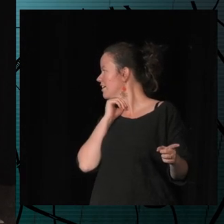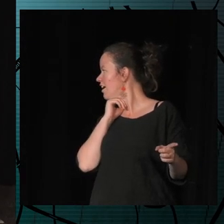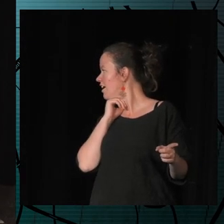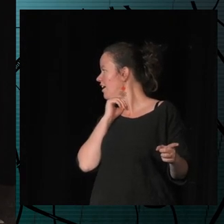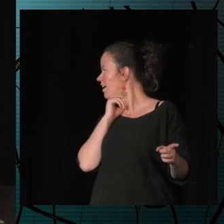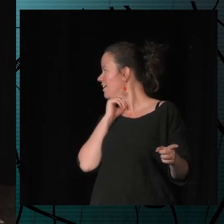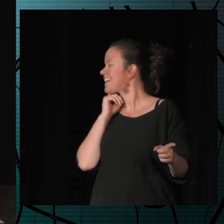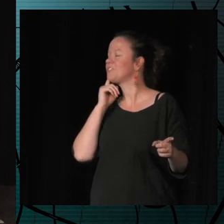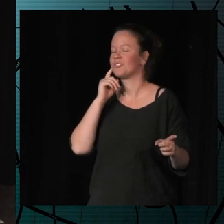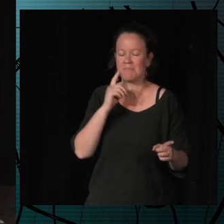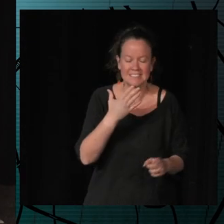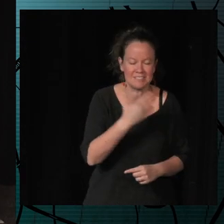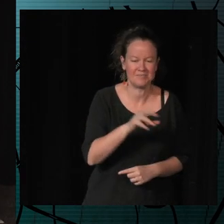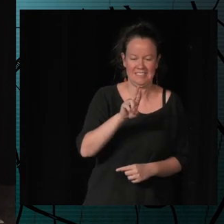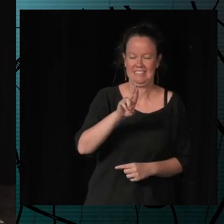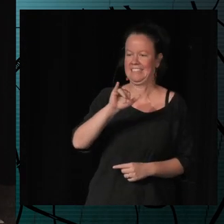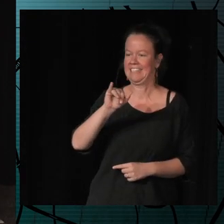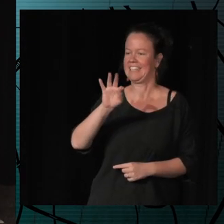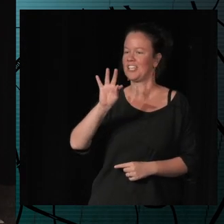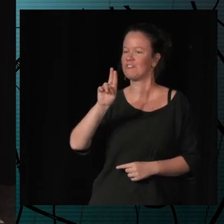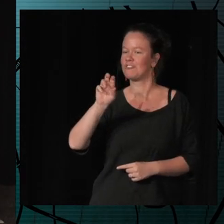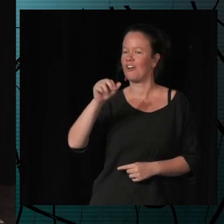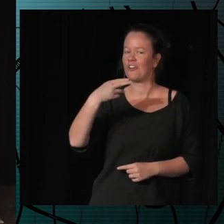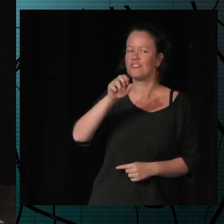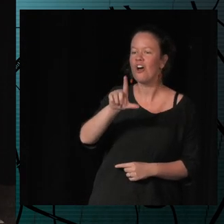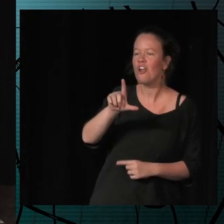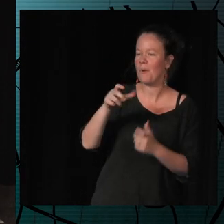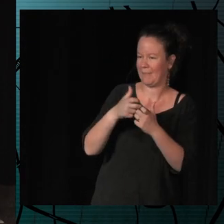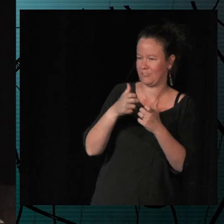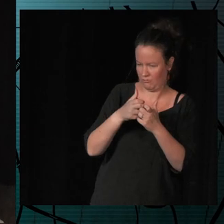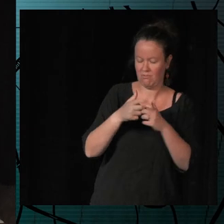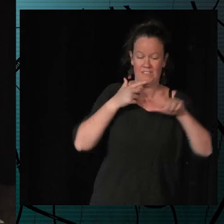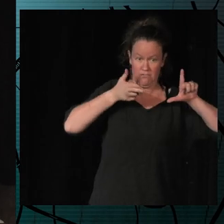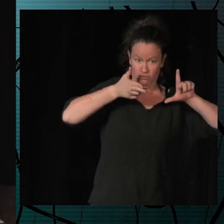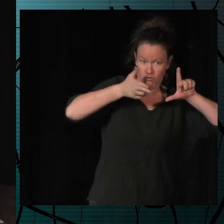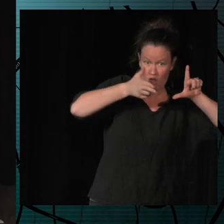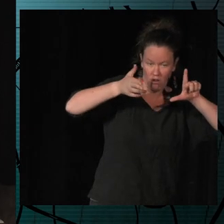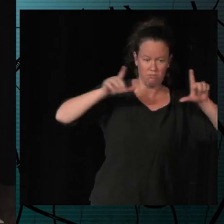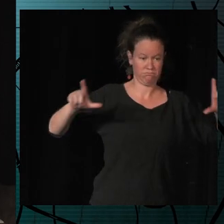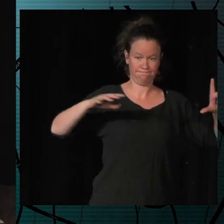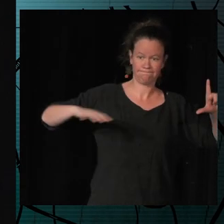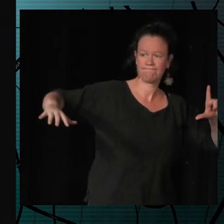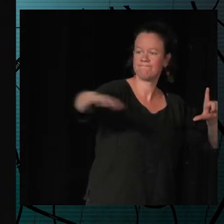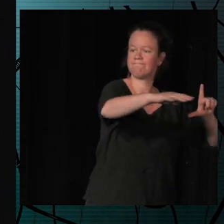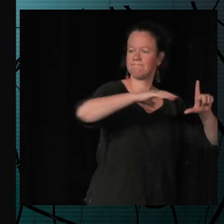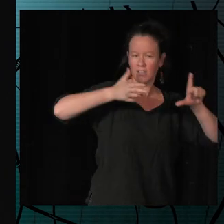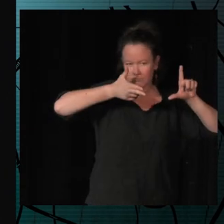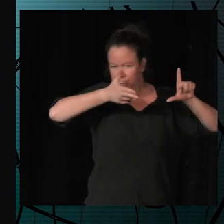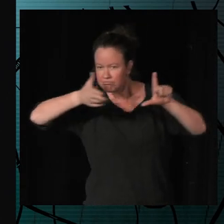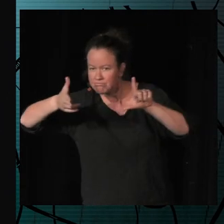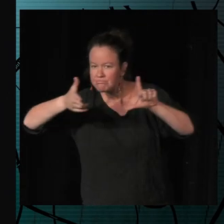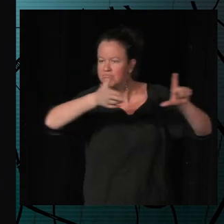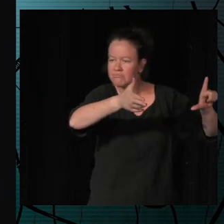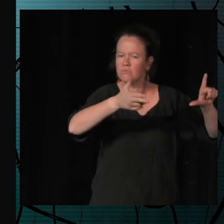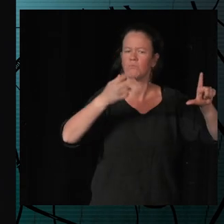jeu returnol euh ce genre de shooter un peu spatial comme ça on a on a déjà vu beaucoup ça mais le